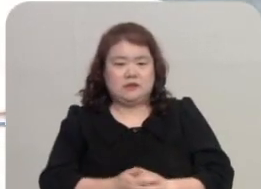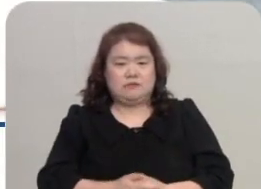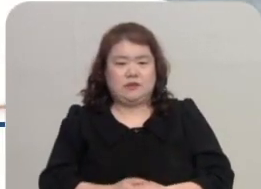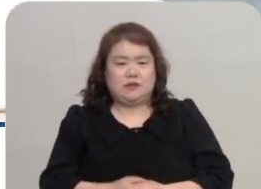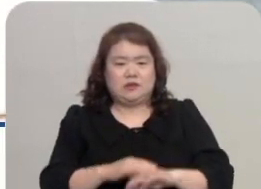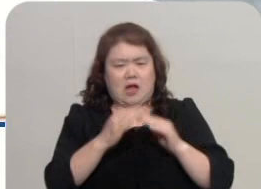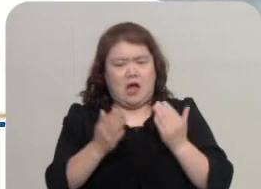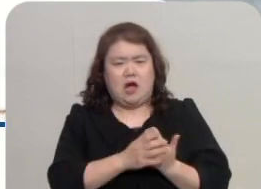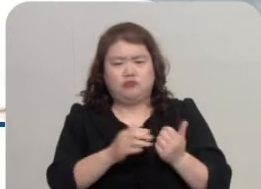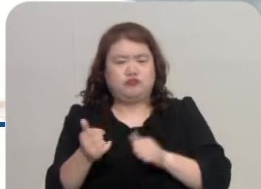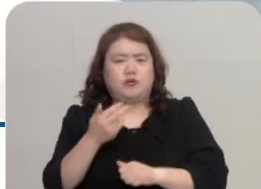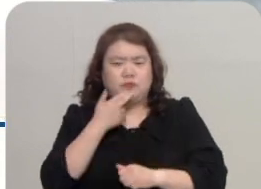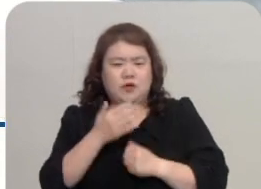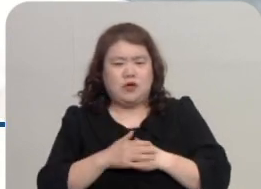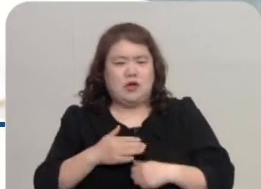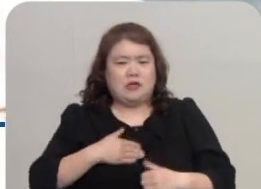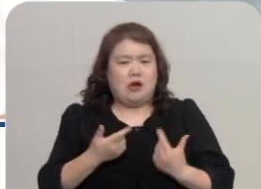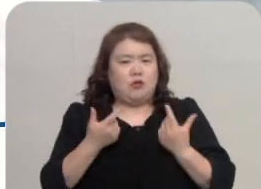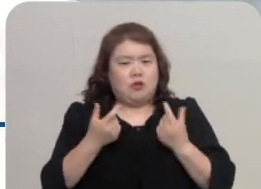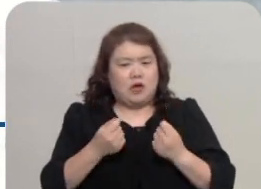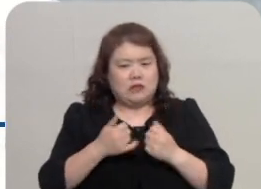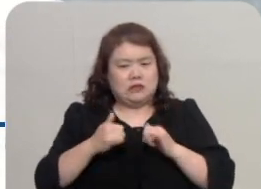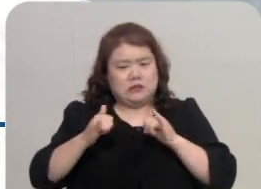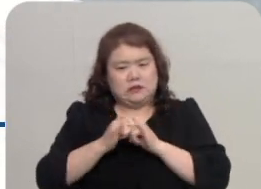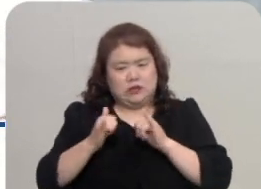없어. 나하고 가지.